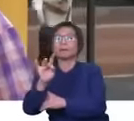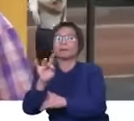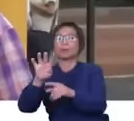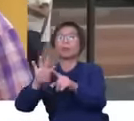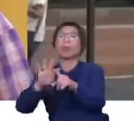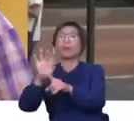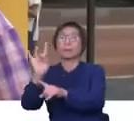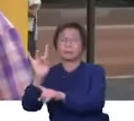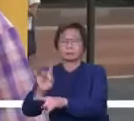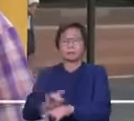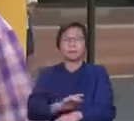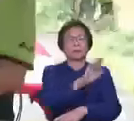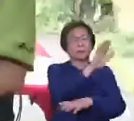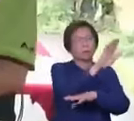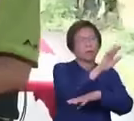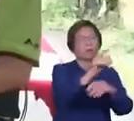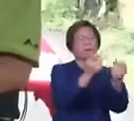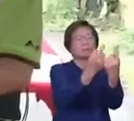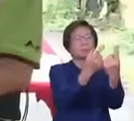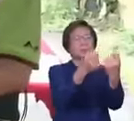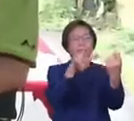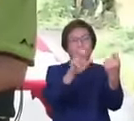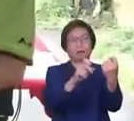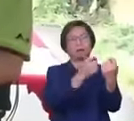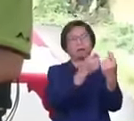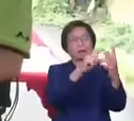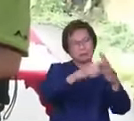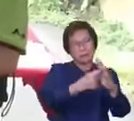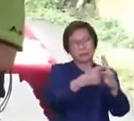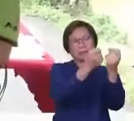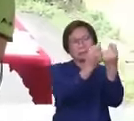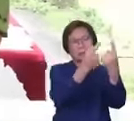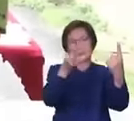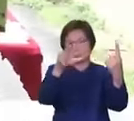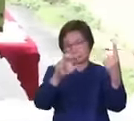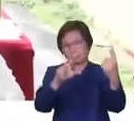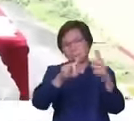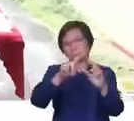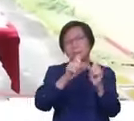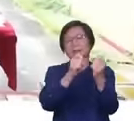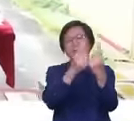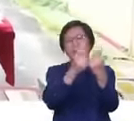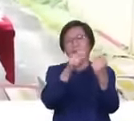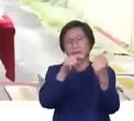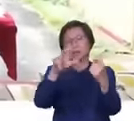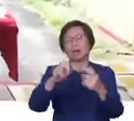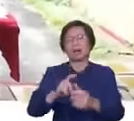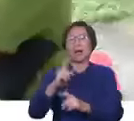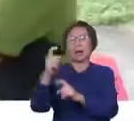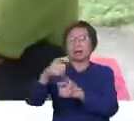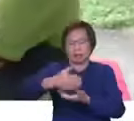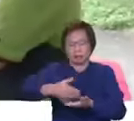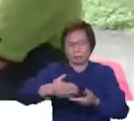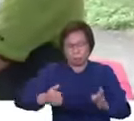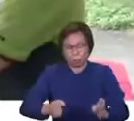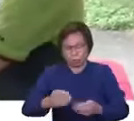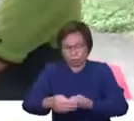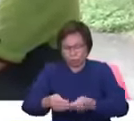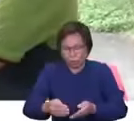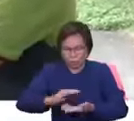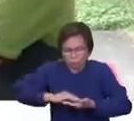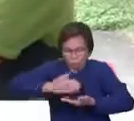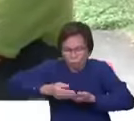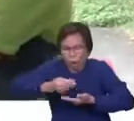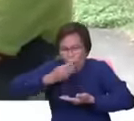Tengah gigi the stack Koes Plus penuh kita bagi last book padus Siapa yang